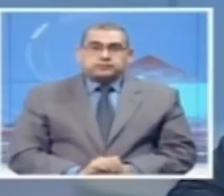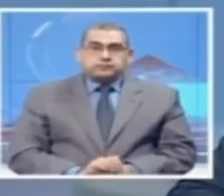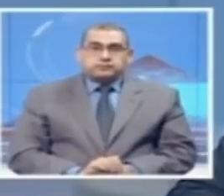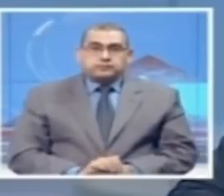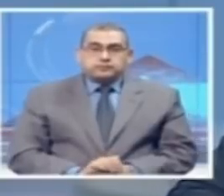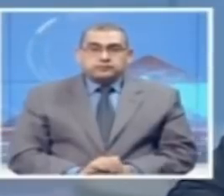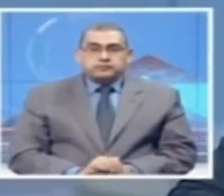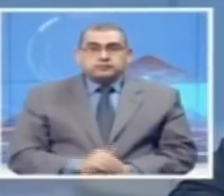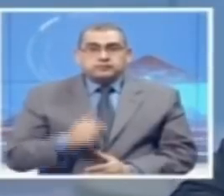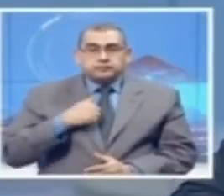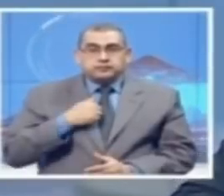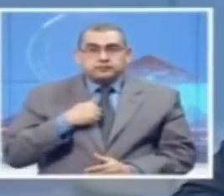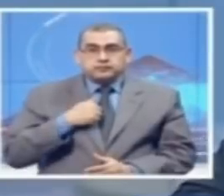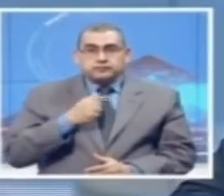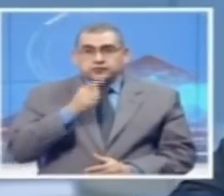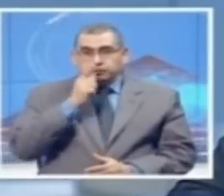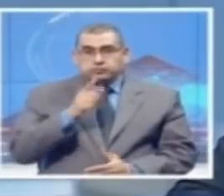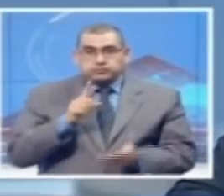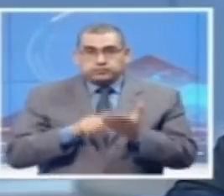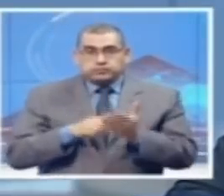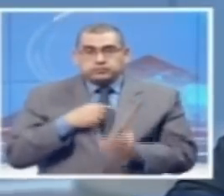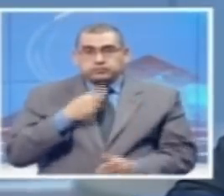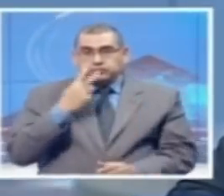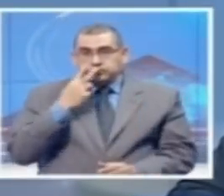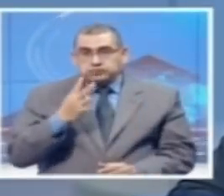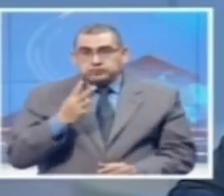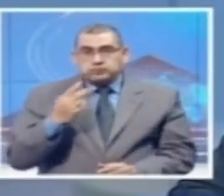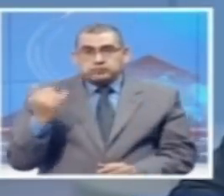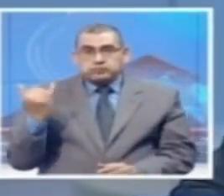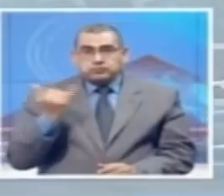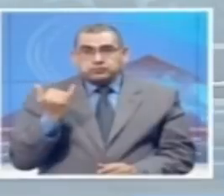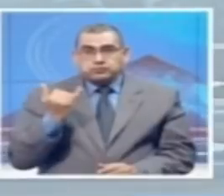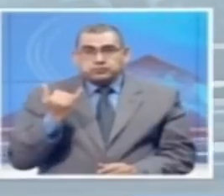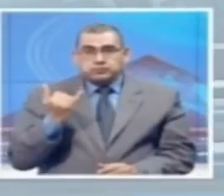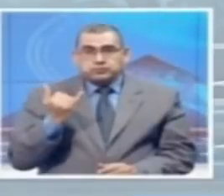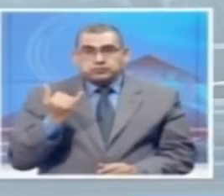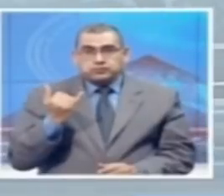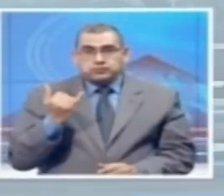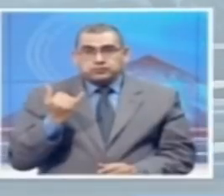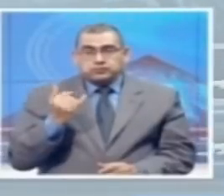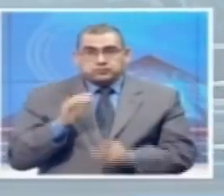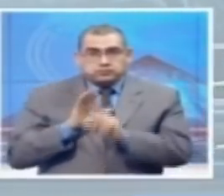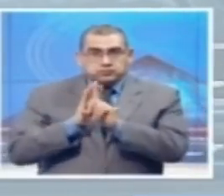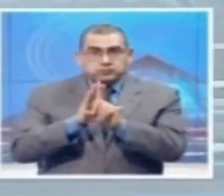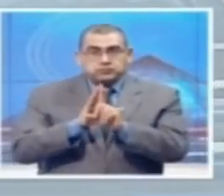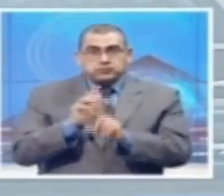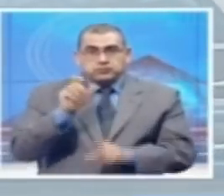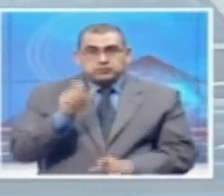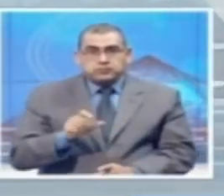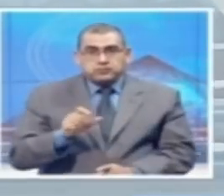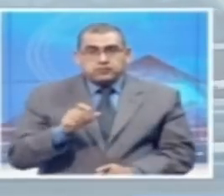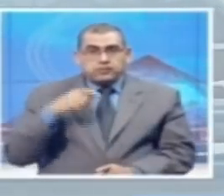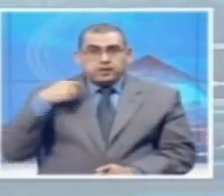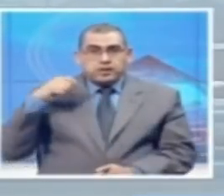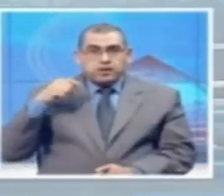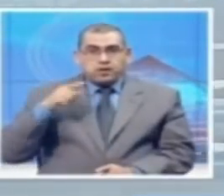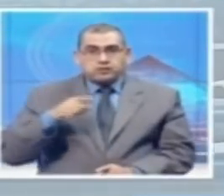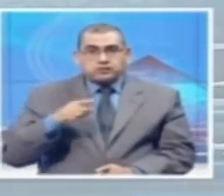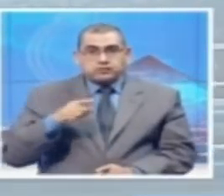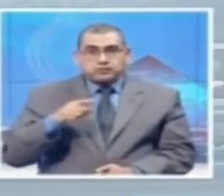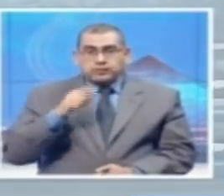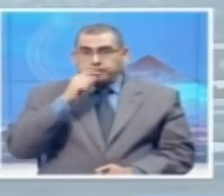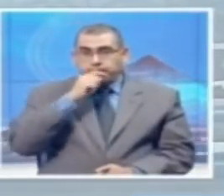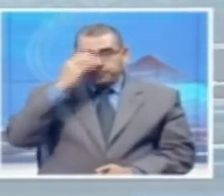يعني في الحقيقة هو ده ترجمة مباشرة وفورية لدعم سيادة الرئيس